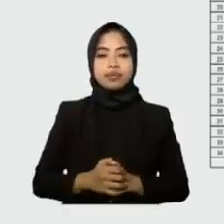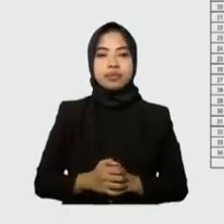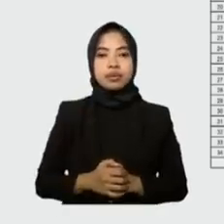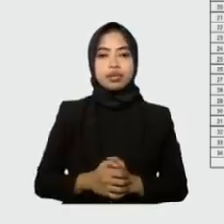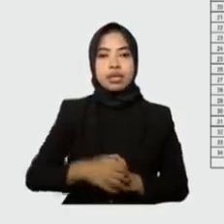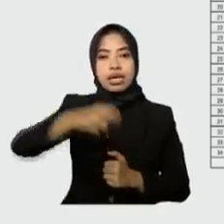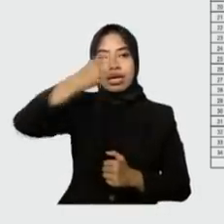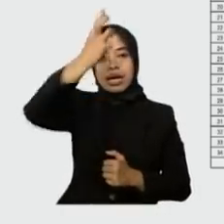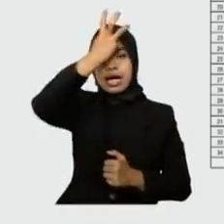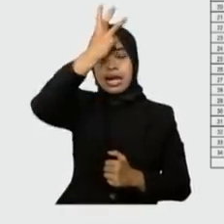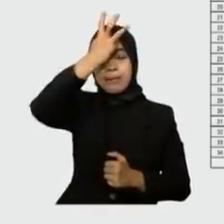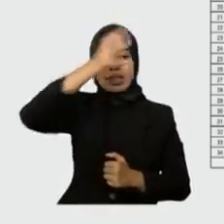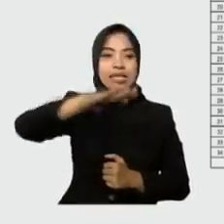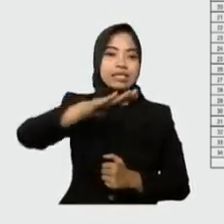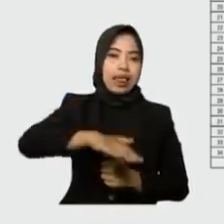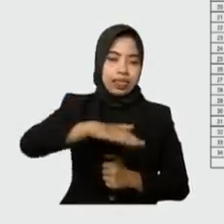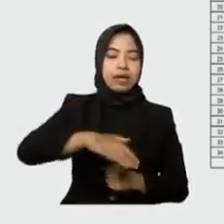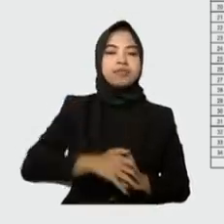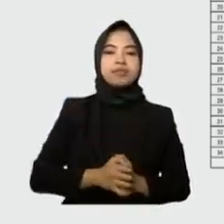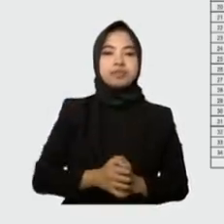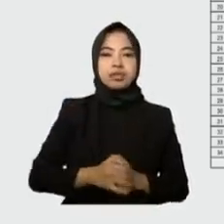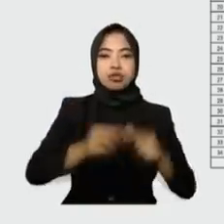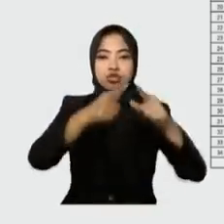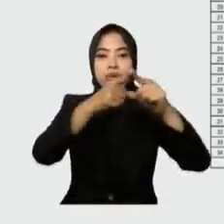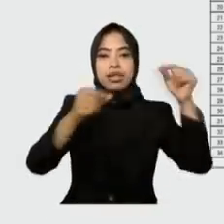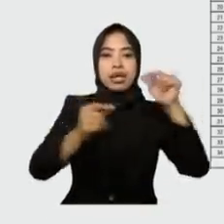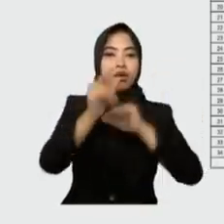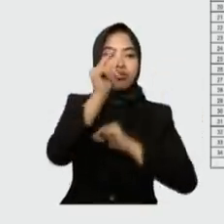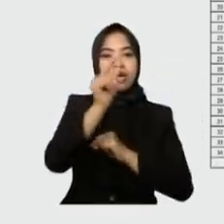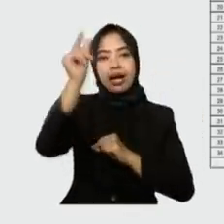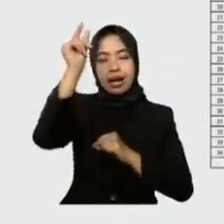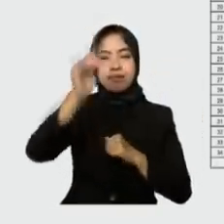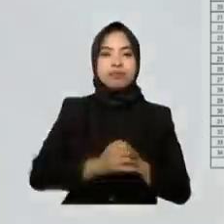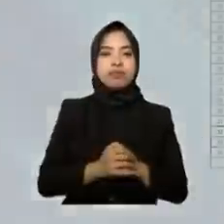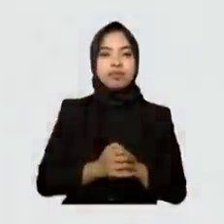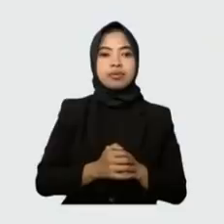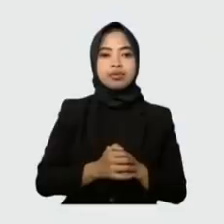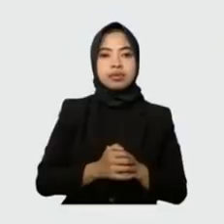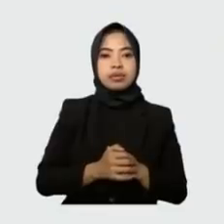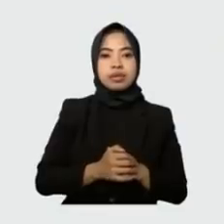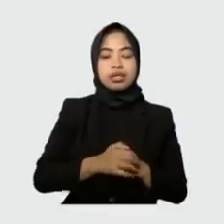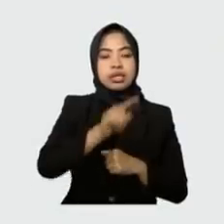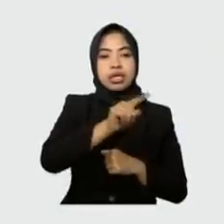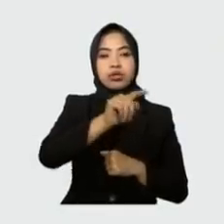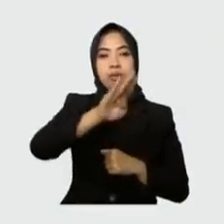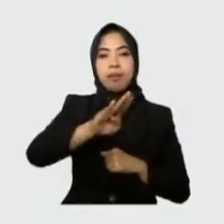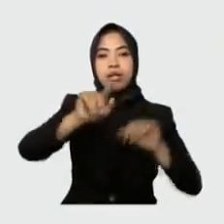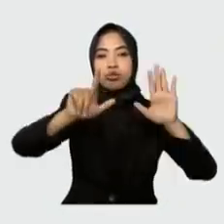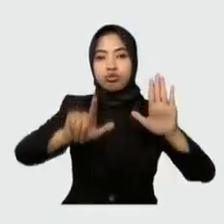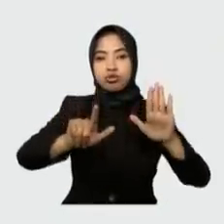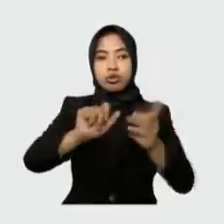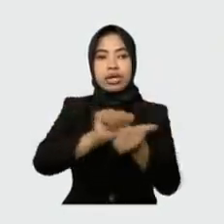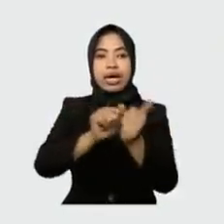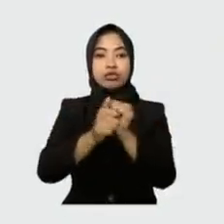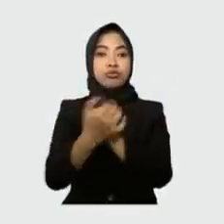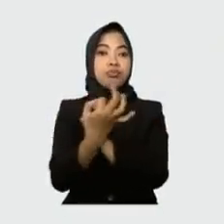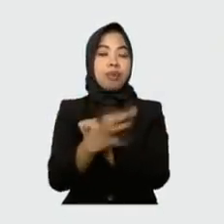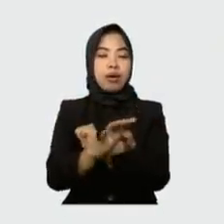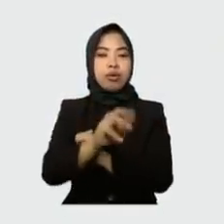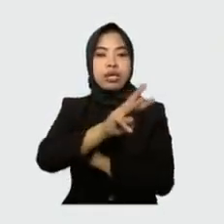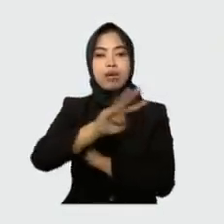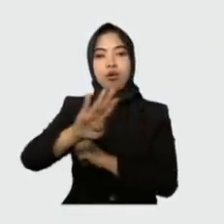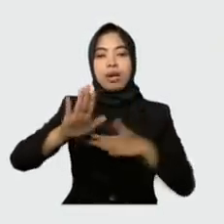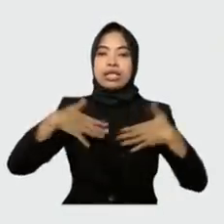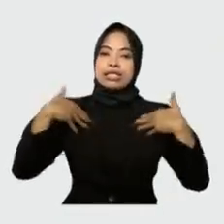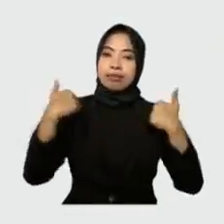Kalimantan Selatan Sumatera Utara 147 orang kasus baru dan 34